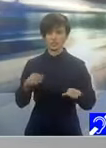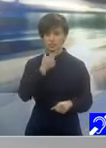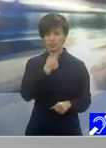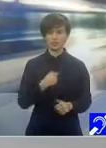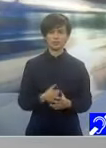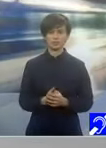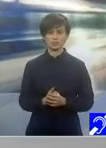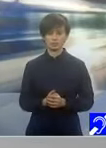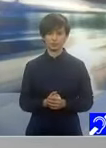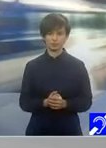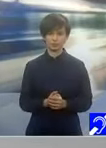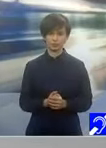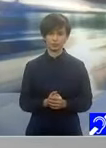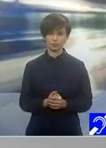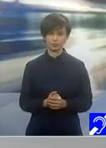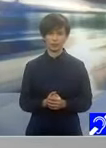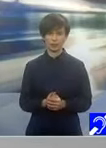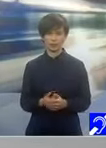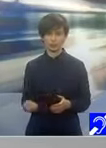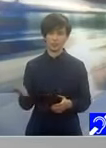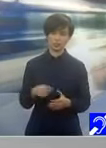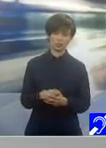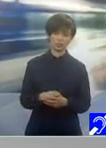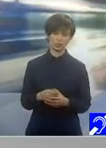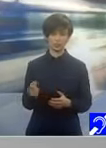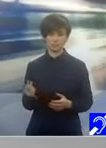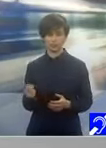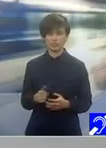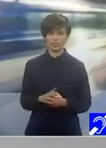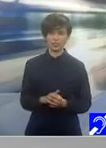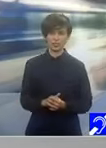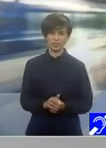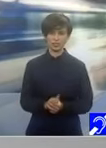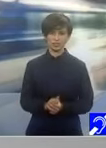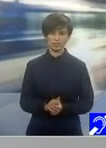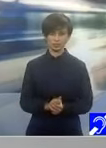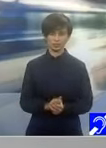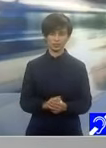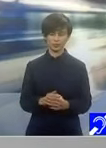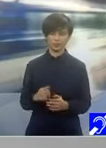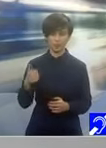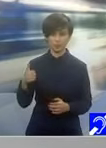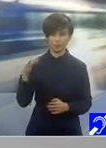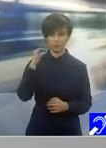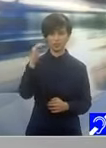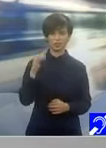această casă acum să contribuie măcar cu ceva. Pentru că, vedem, în această primă etapă au fost